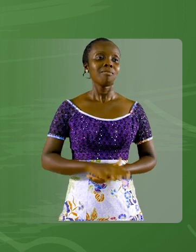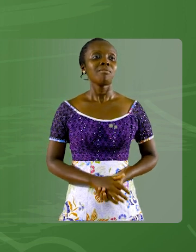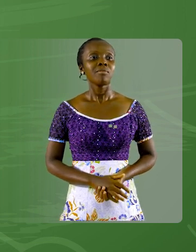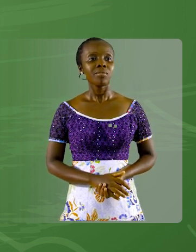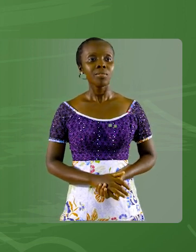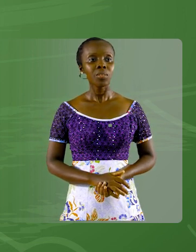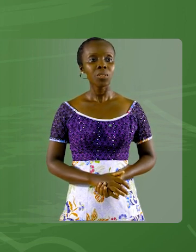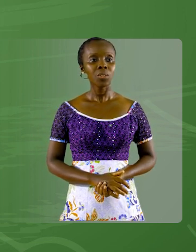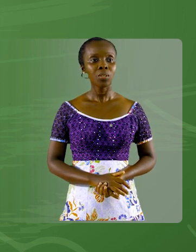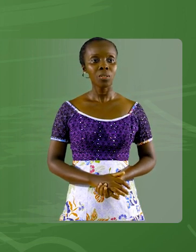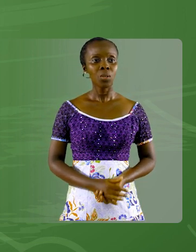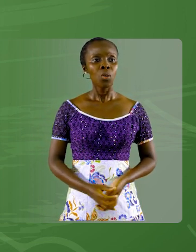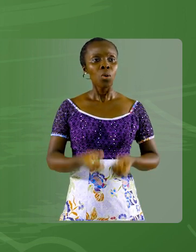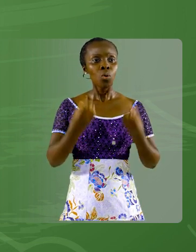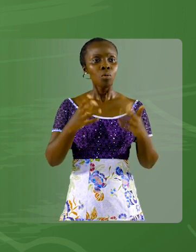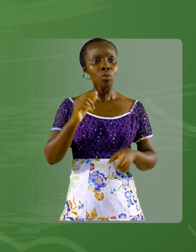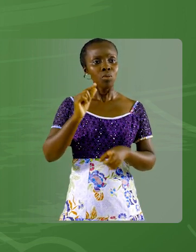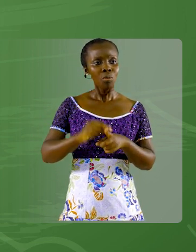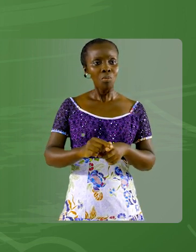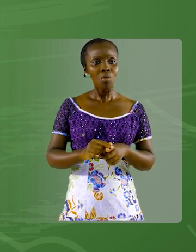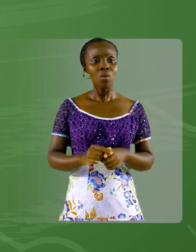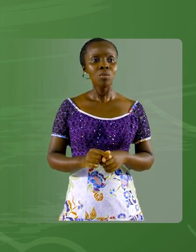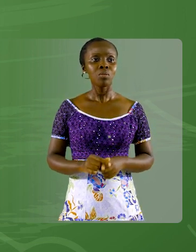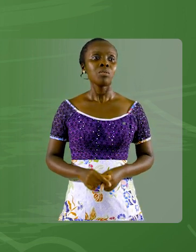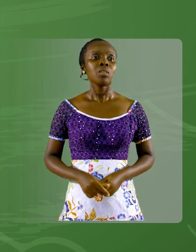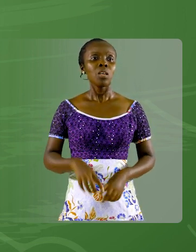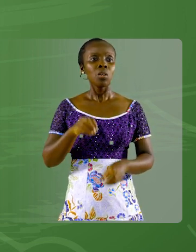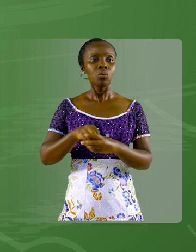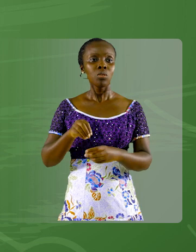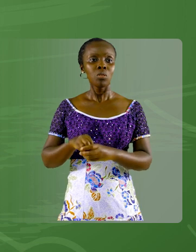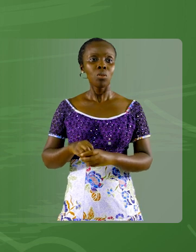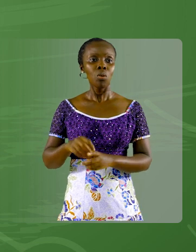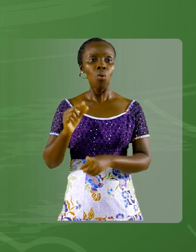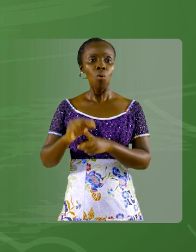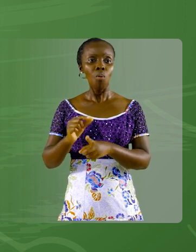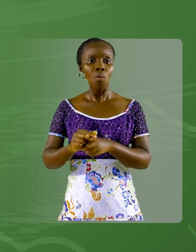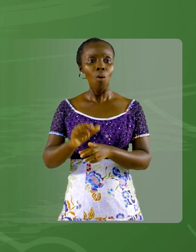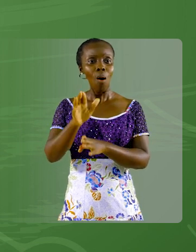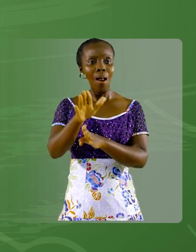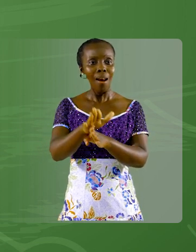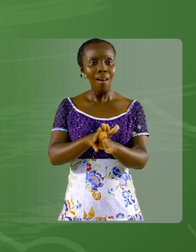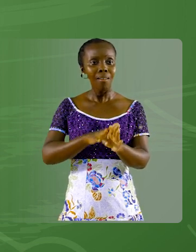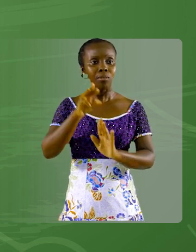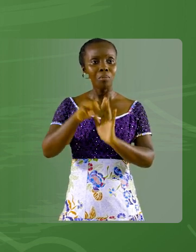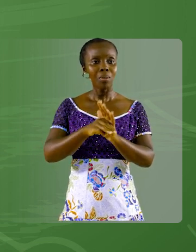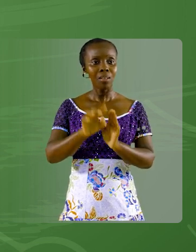De combien de mots est constitué l'adverbe lentement de la première phrase?